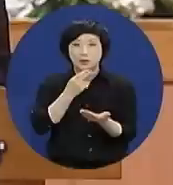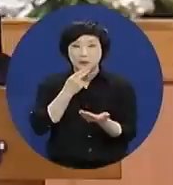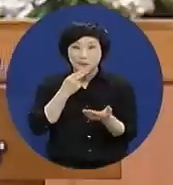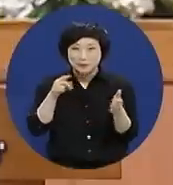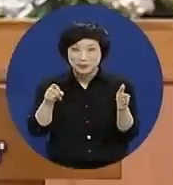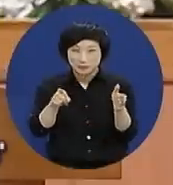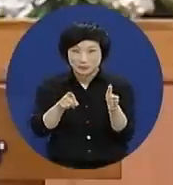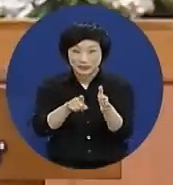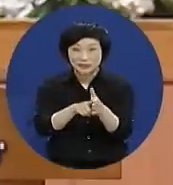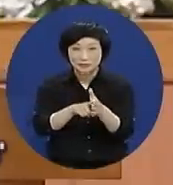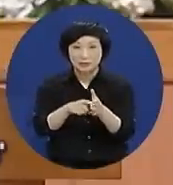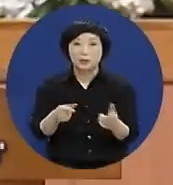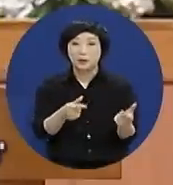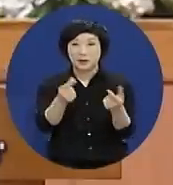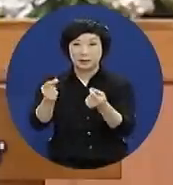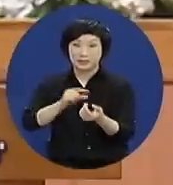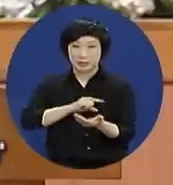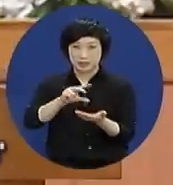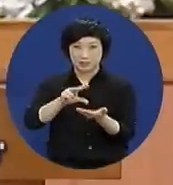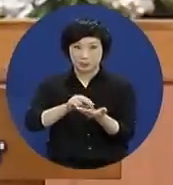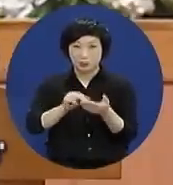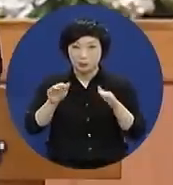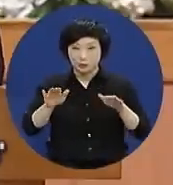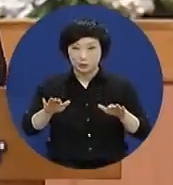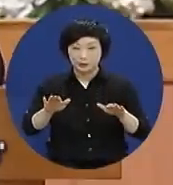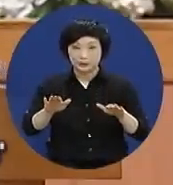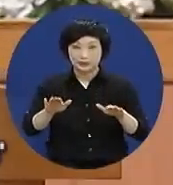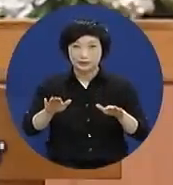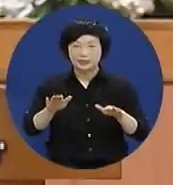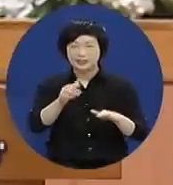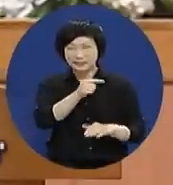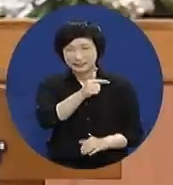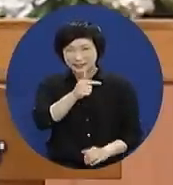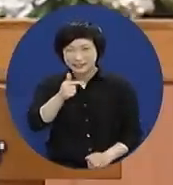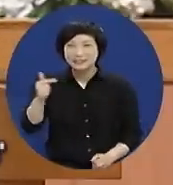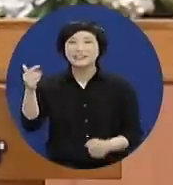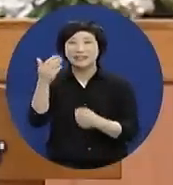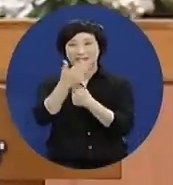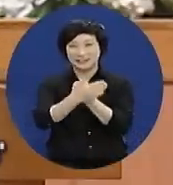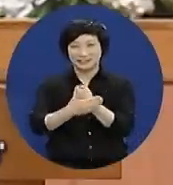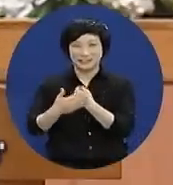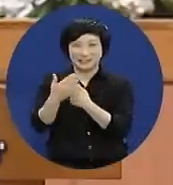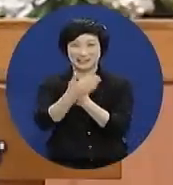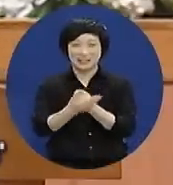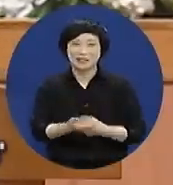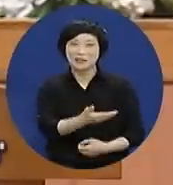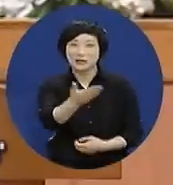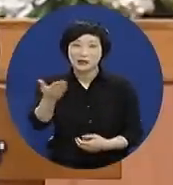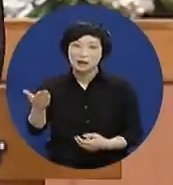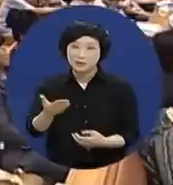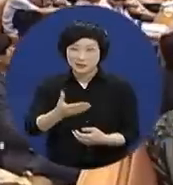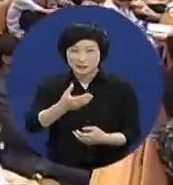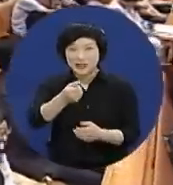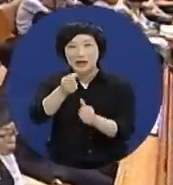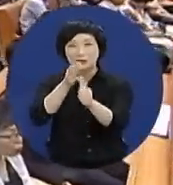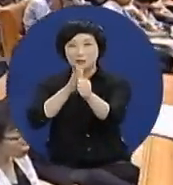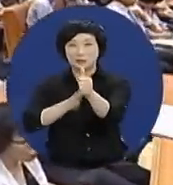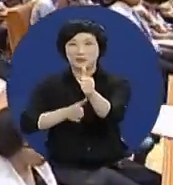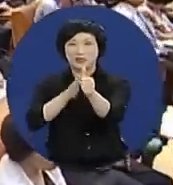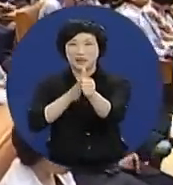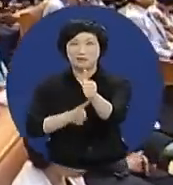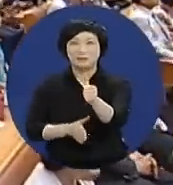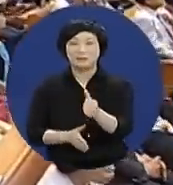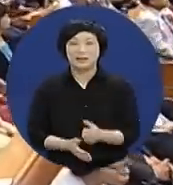1節から個説の未言葉を中心に世に惑わされない信仰というタイトルで今日